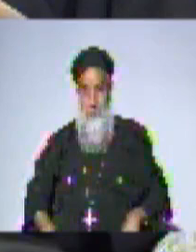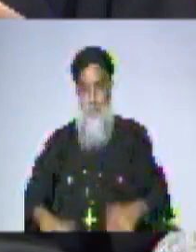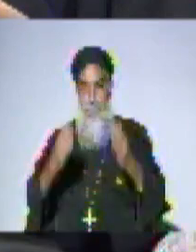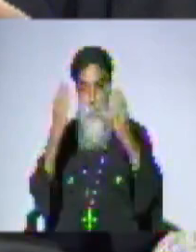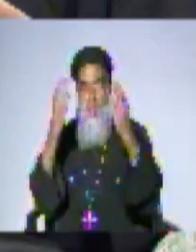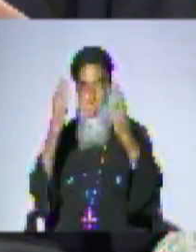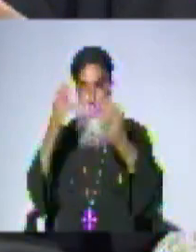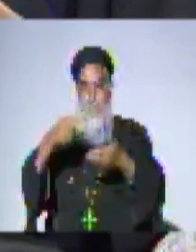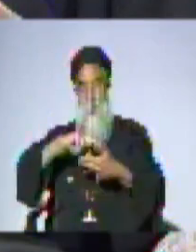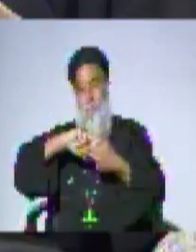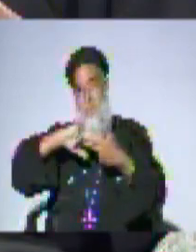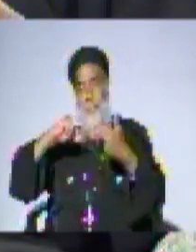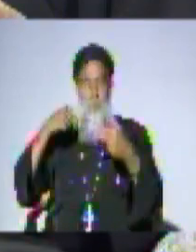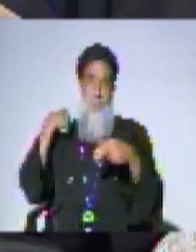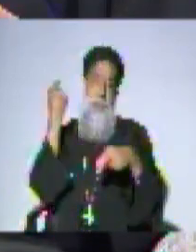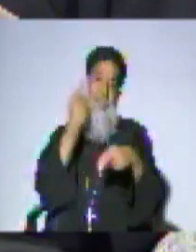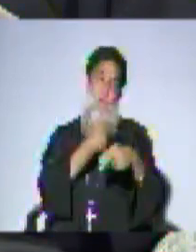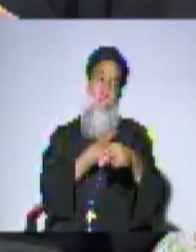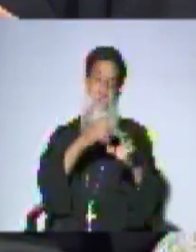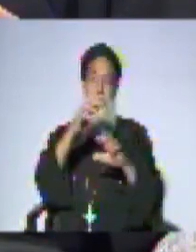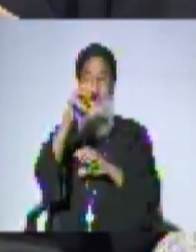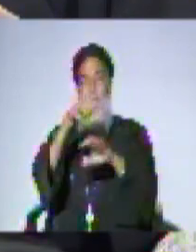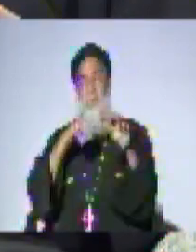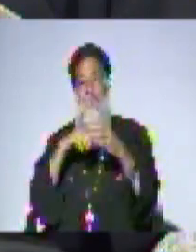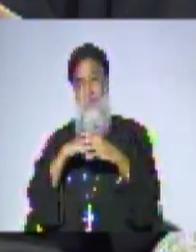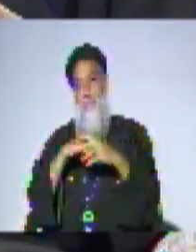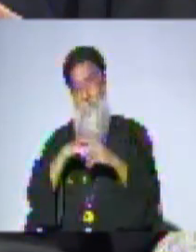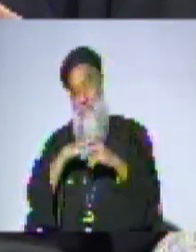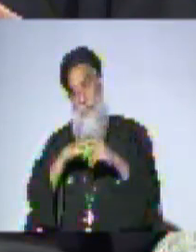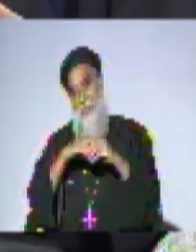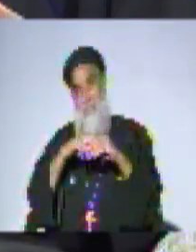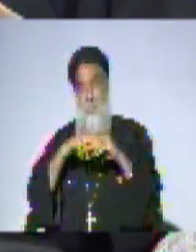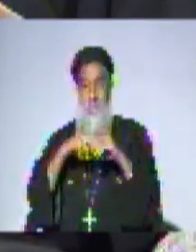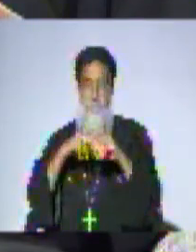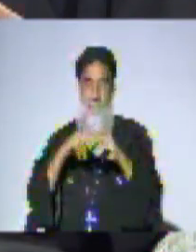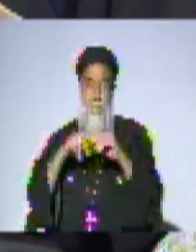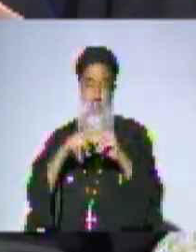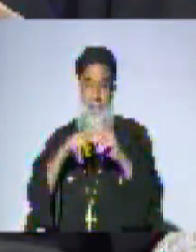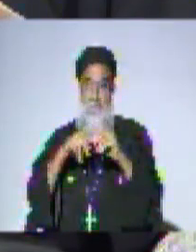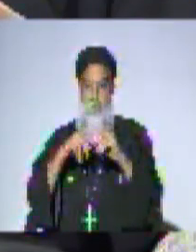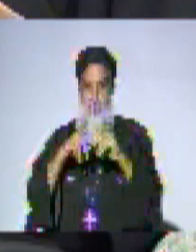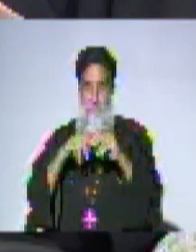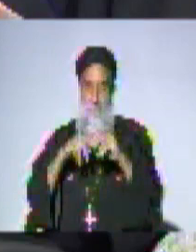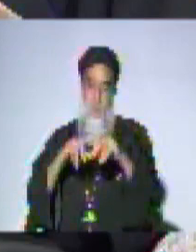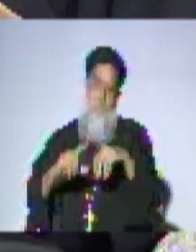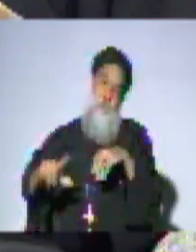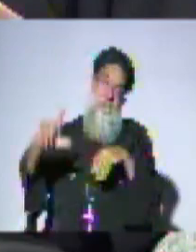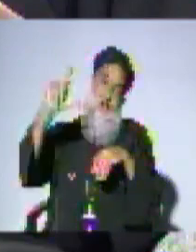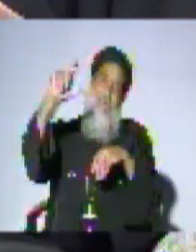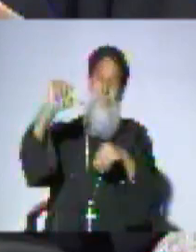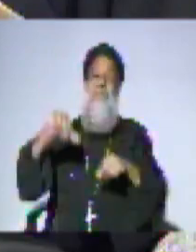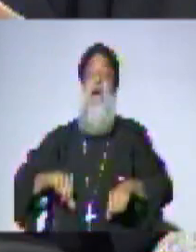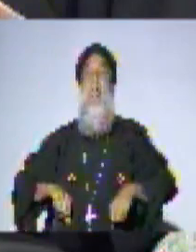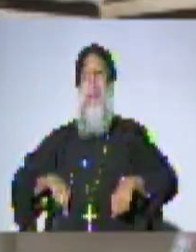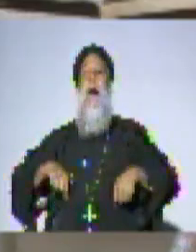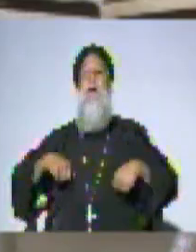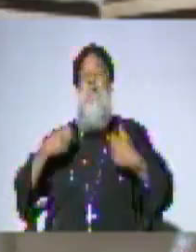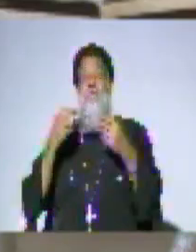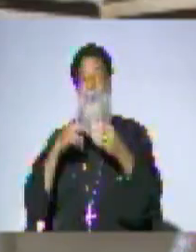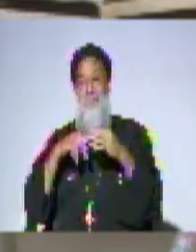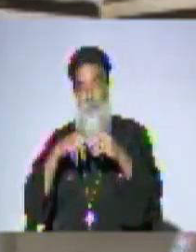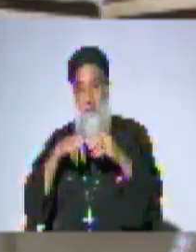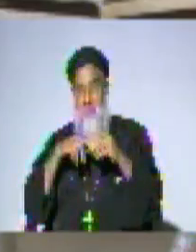صلاة الصلح للقديس ماري مرقص في القداس الكيرلسي: يا رئيس الحياة وملك الدهور. هنا